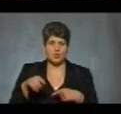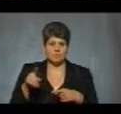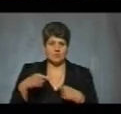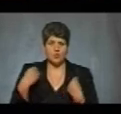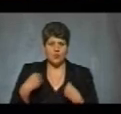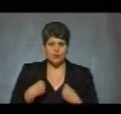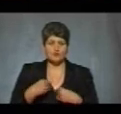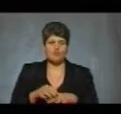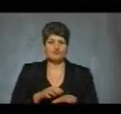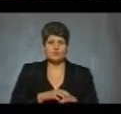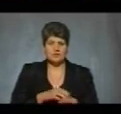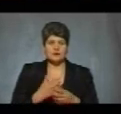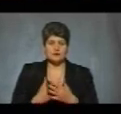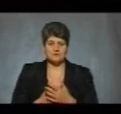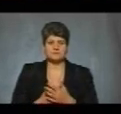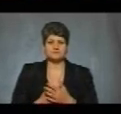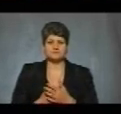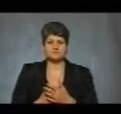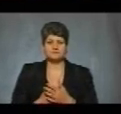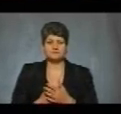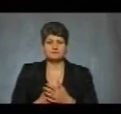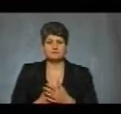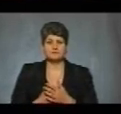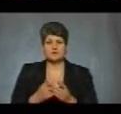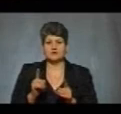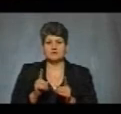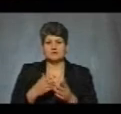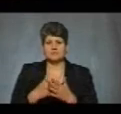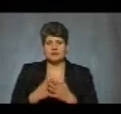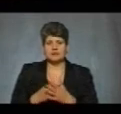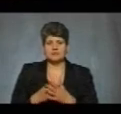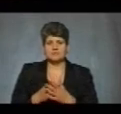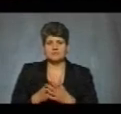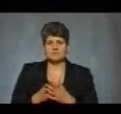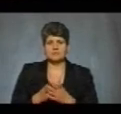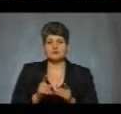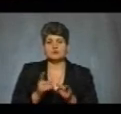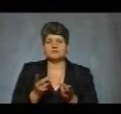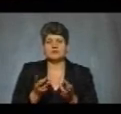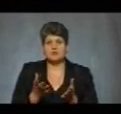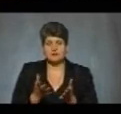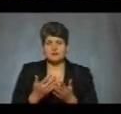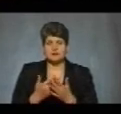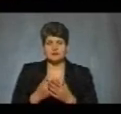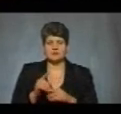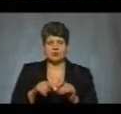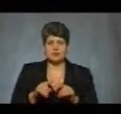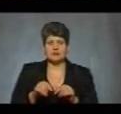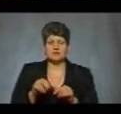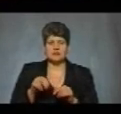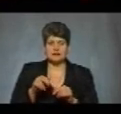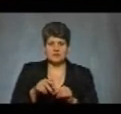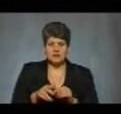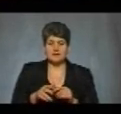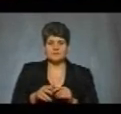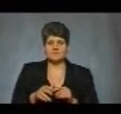або взуття. Ну а що би, наприклад, потребував, а що по чим бажав, на та родина потім йде, ціла родина,